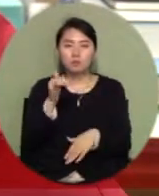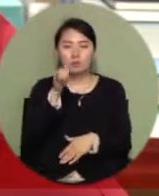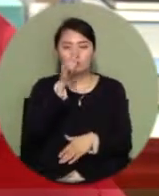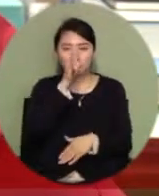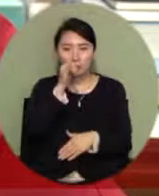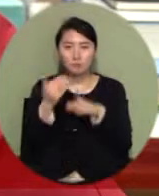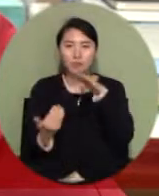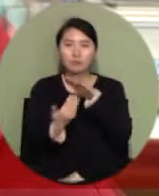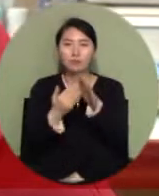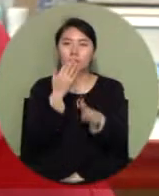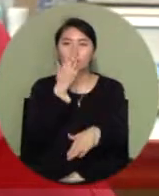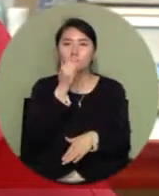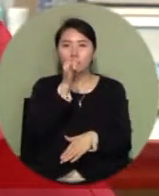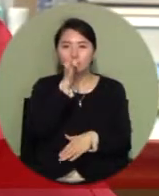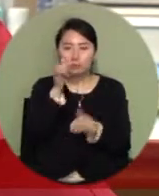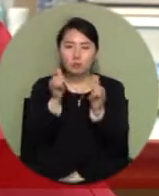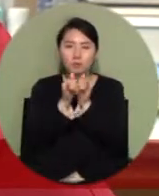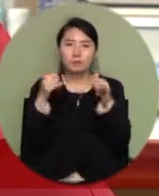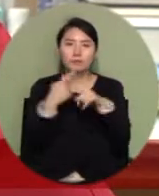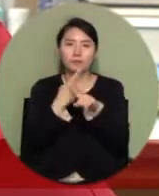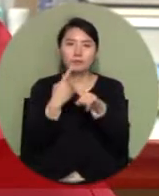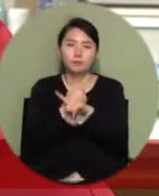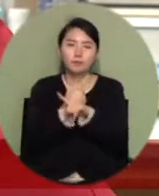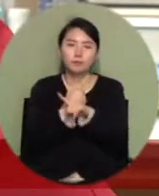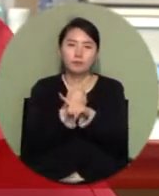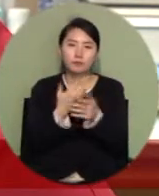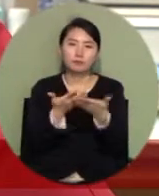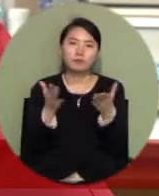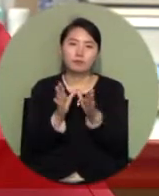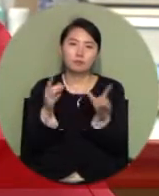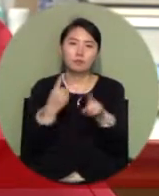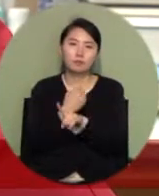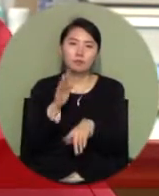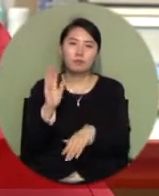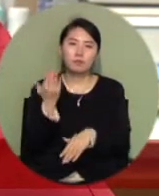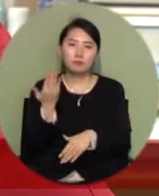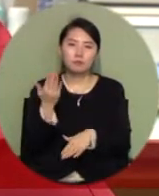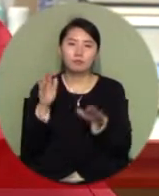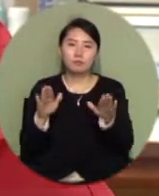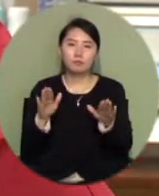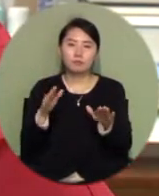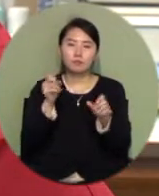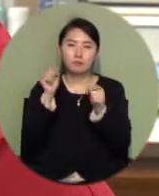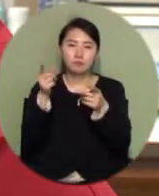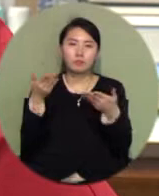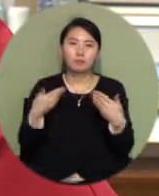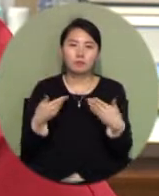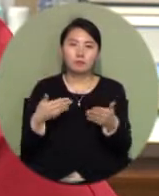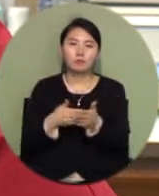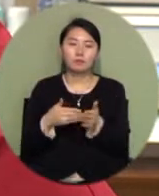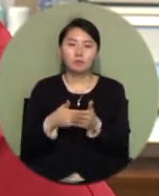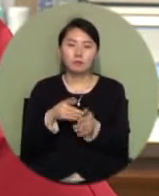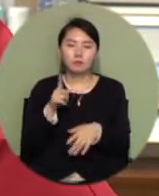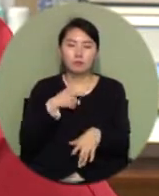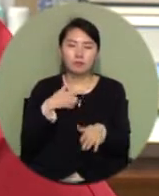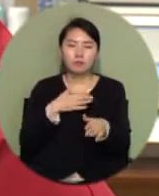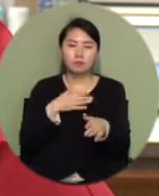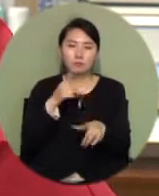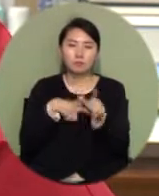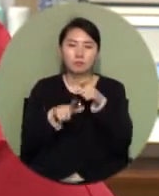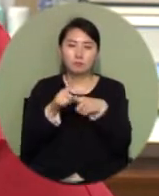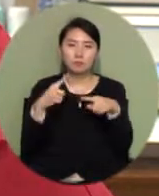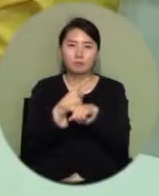이런 게 이루어질 수 있다고 봅니다. 사람을 바꿔야 동네가 바뀝니다. 이번에 한번 기회를 주십시오. 제가 한번 정말